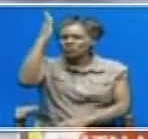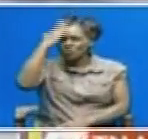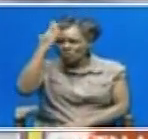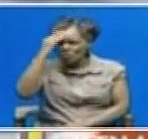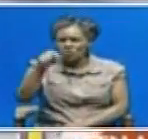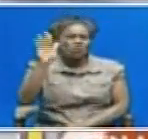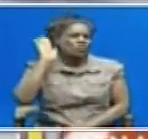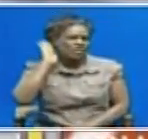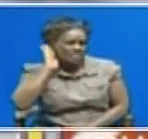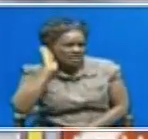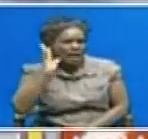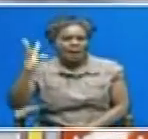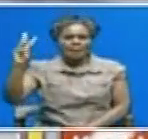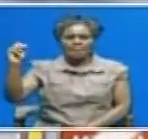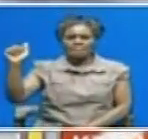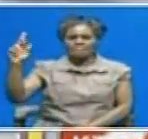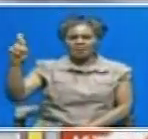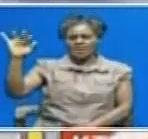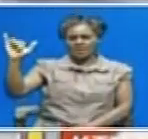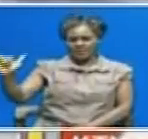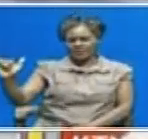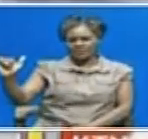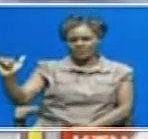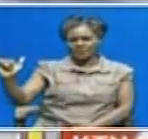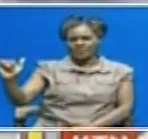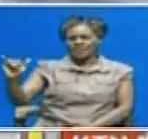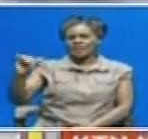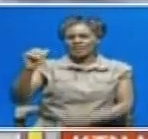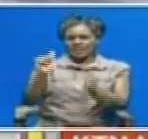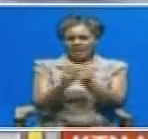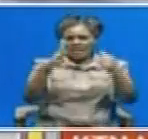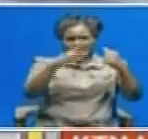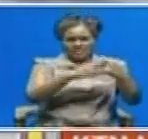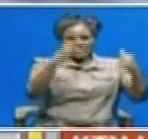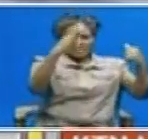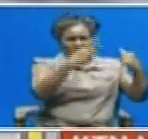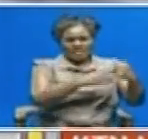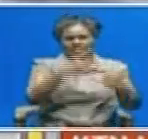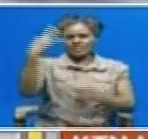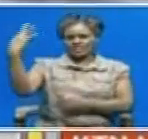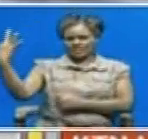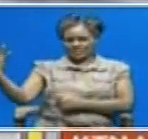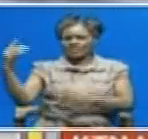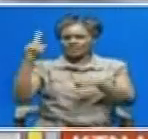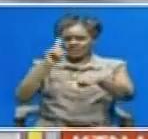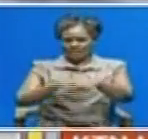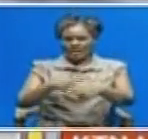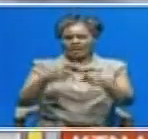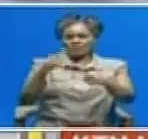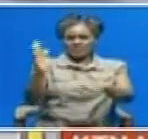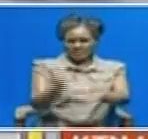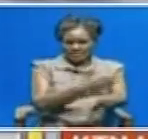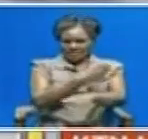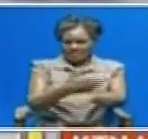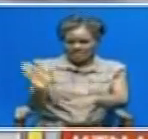kwa kukisikia tu. Mary Ominde Atieno mwaka 1983 alipoanza kupasua anga